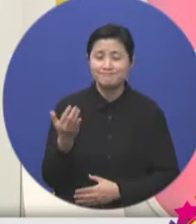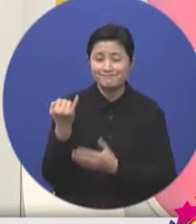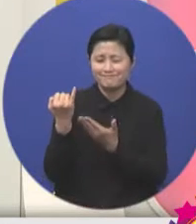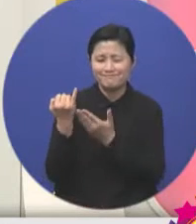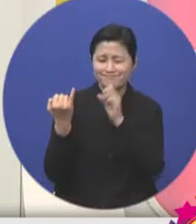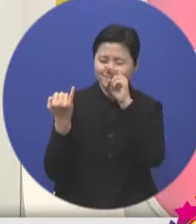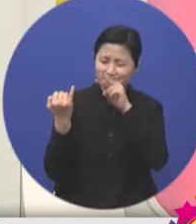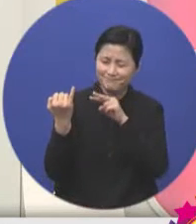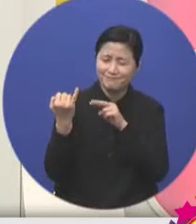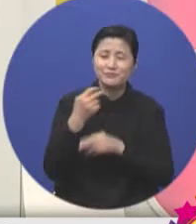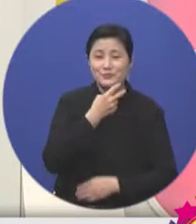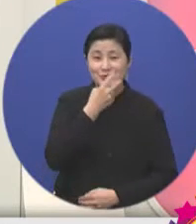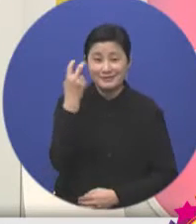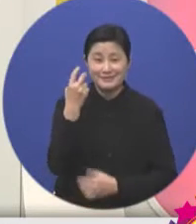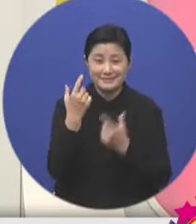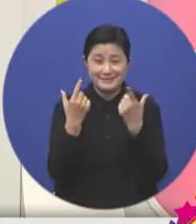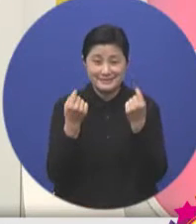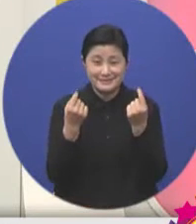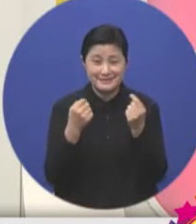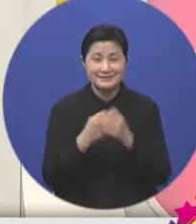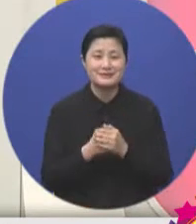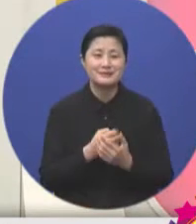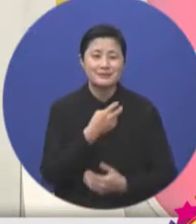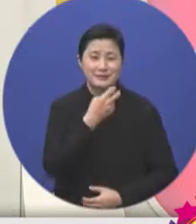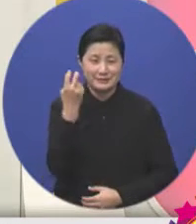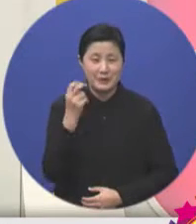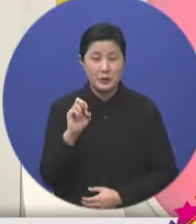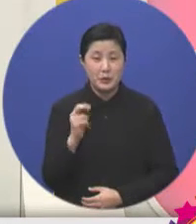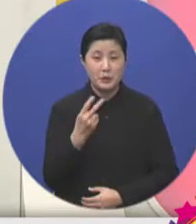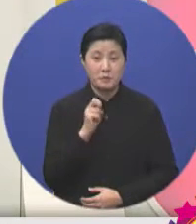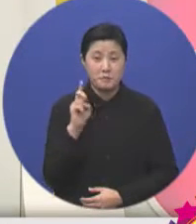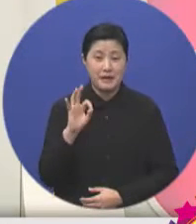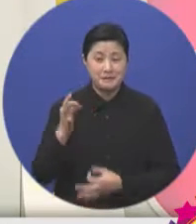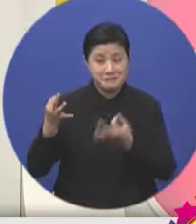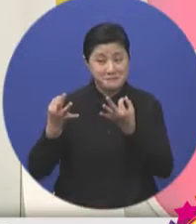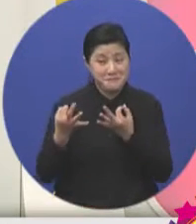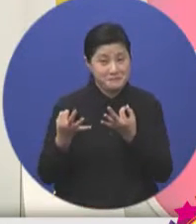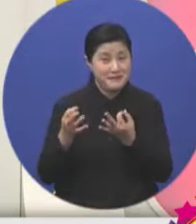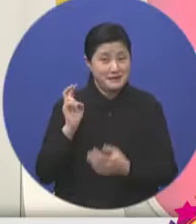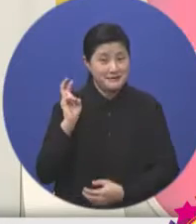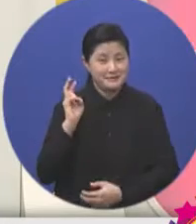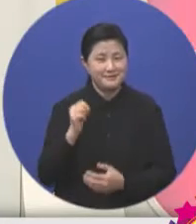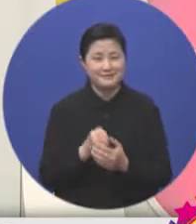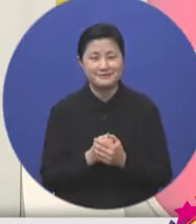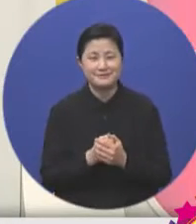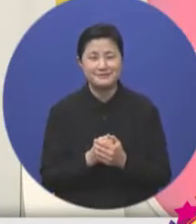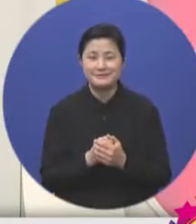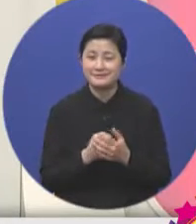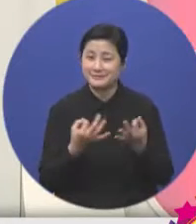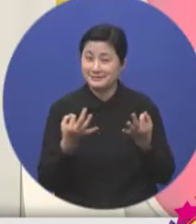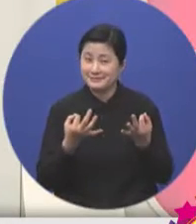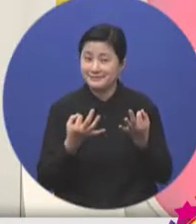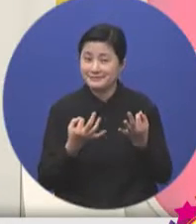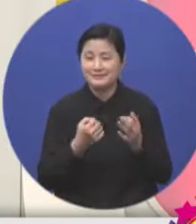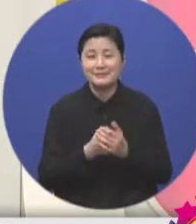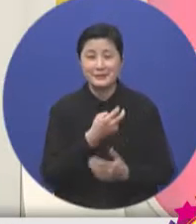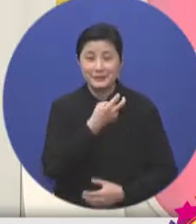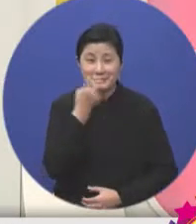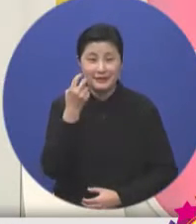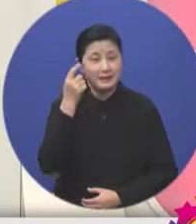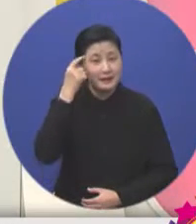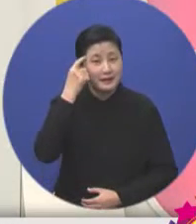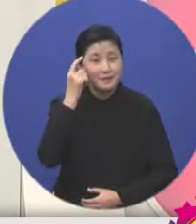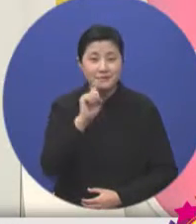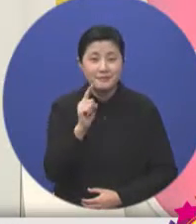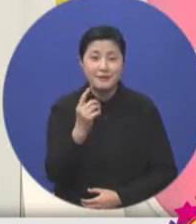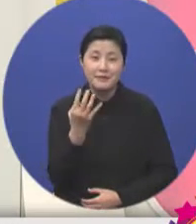똑똑해요 보면. 똑똑해. 요망져 보이나요? 요망져 보이죠? 네, 요망져 보입니다. 굉장히 똑똑해요. IQ가